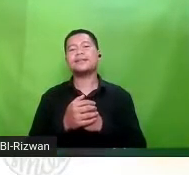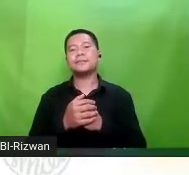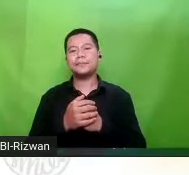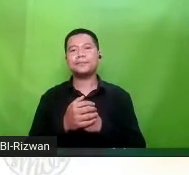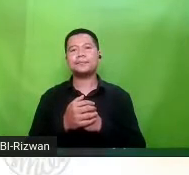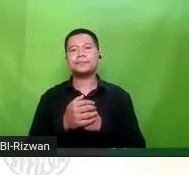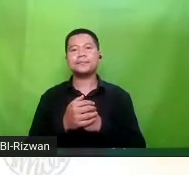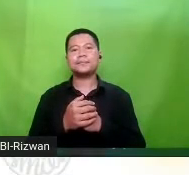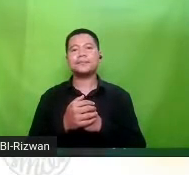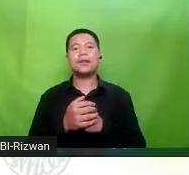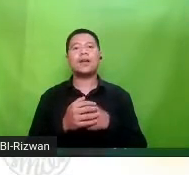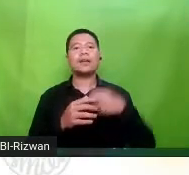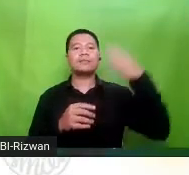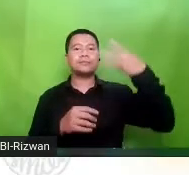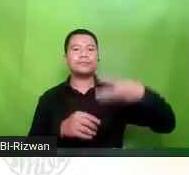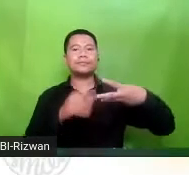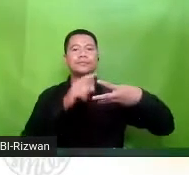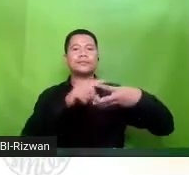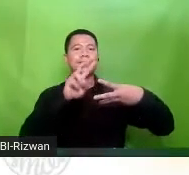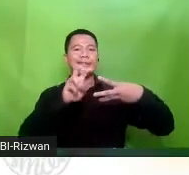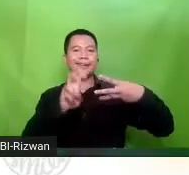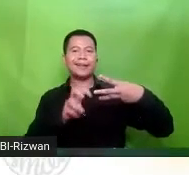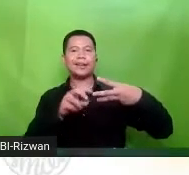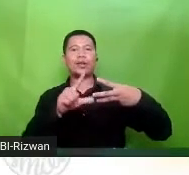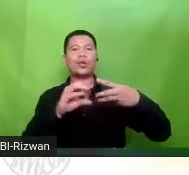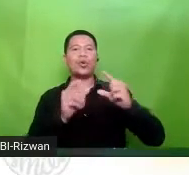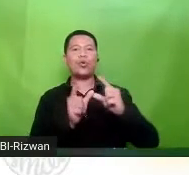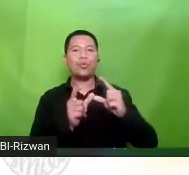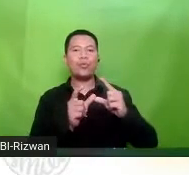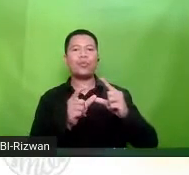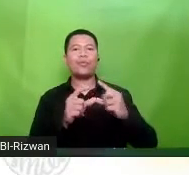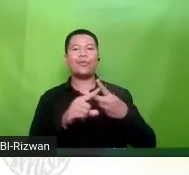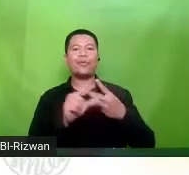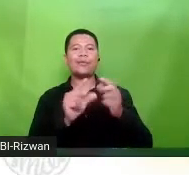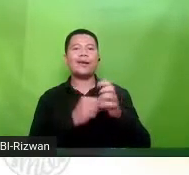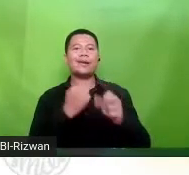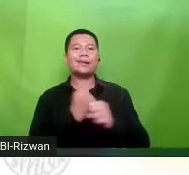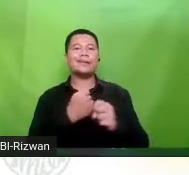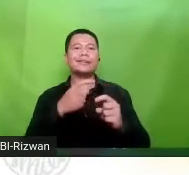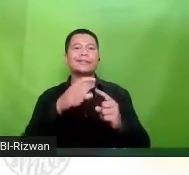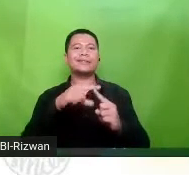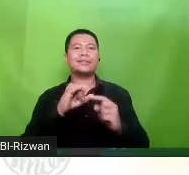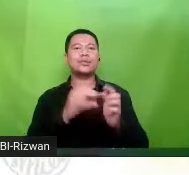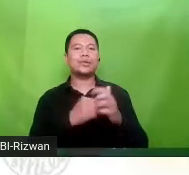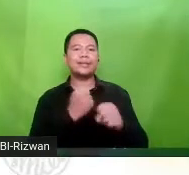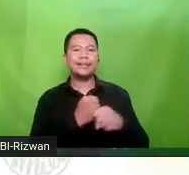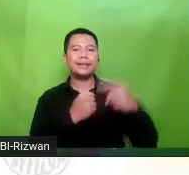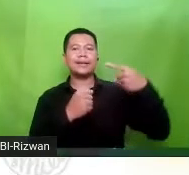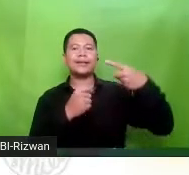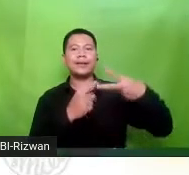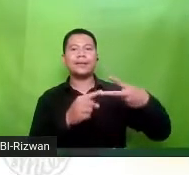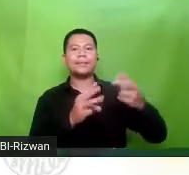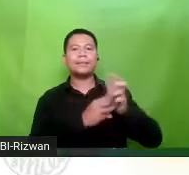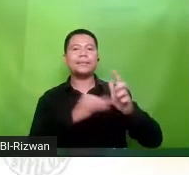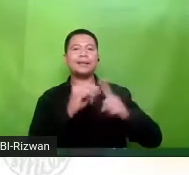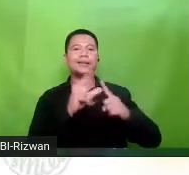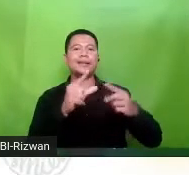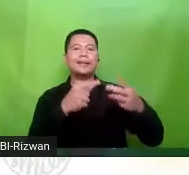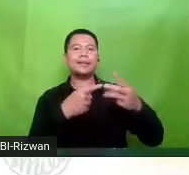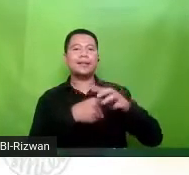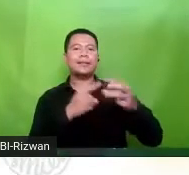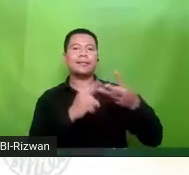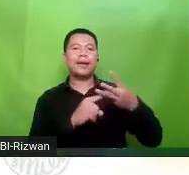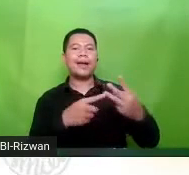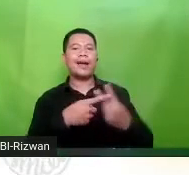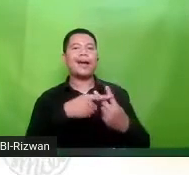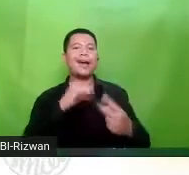Ada terminologi yang disebut dengan low functioning dan middle serta high functioning. Ya. Kita tadi sudah sampaikan, sudah ceritakan,